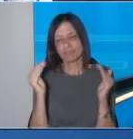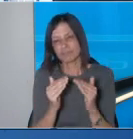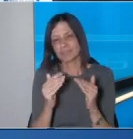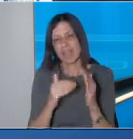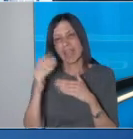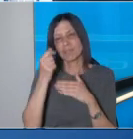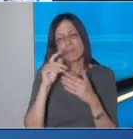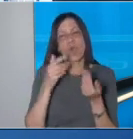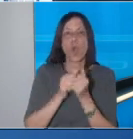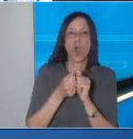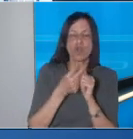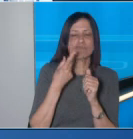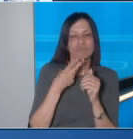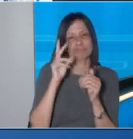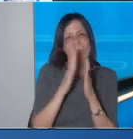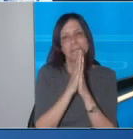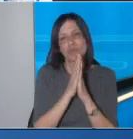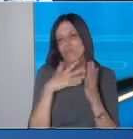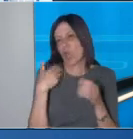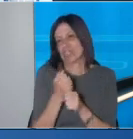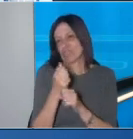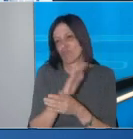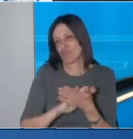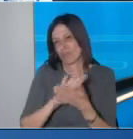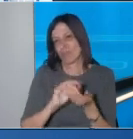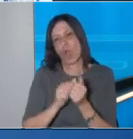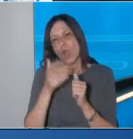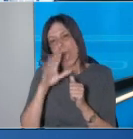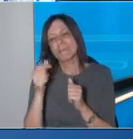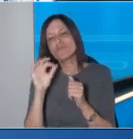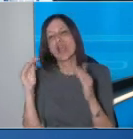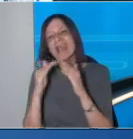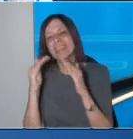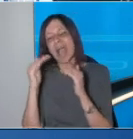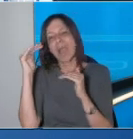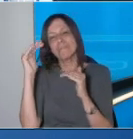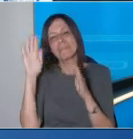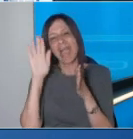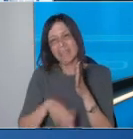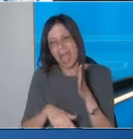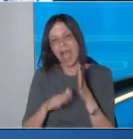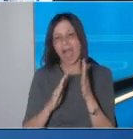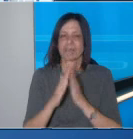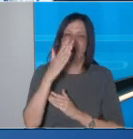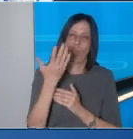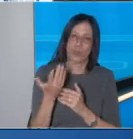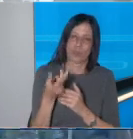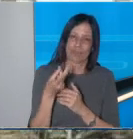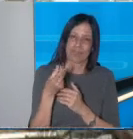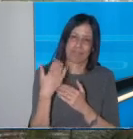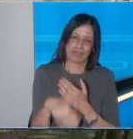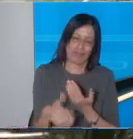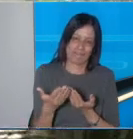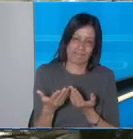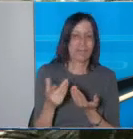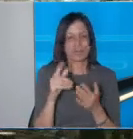פשוט יעלה גם ככה את הביקושים, ולא עשינו בזה שום דבר? או שגם המחירים של הדירה בהנחה יעלו בסופו של דבר?